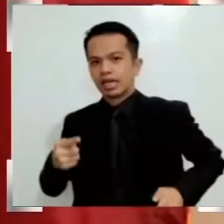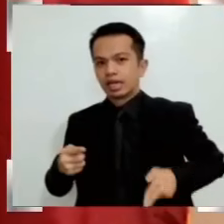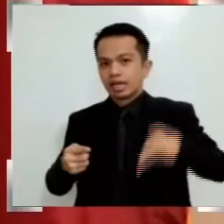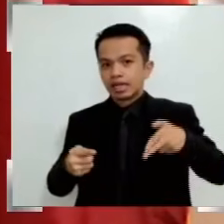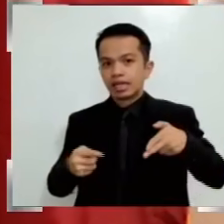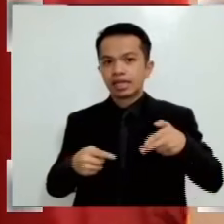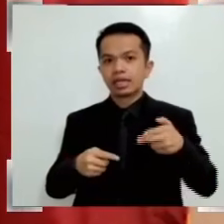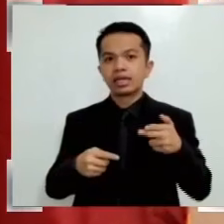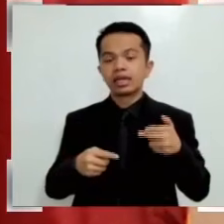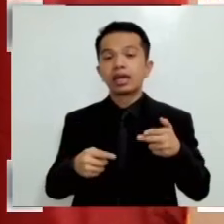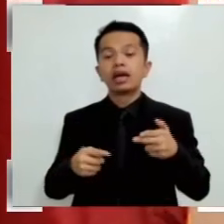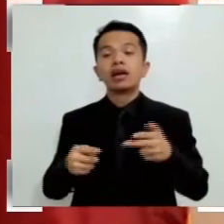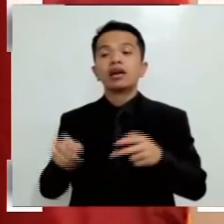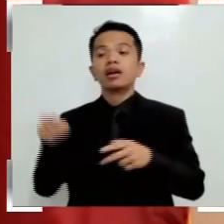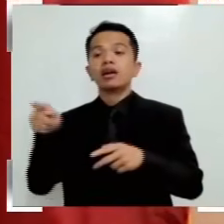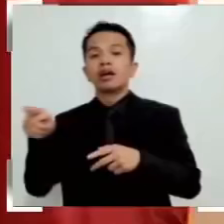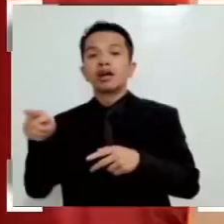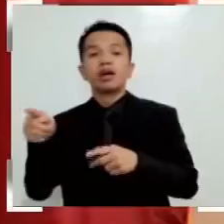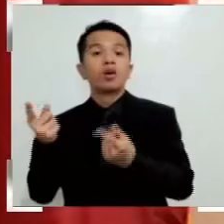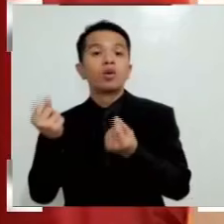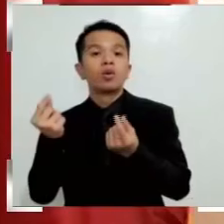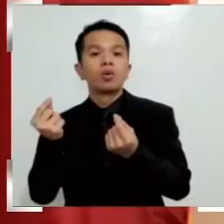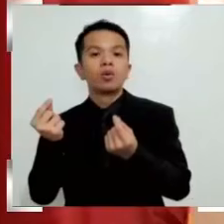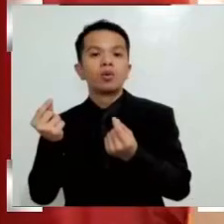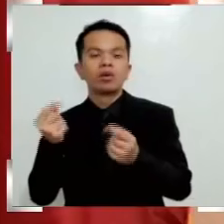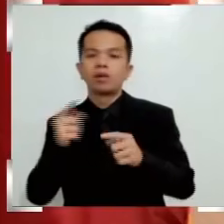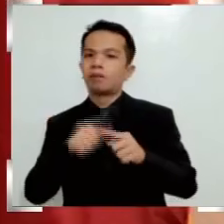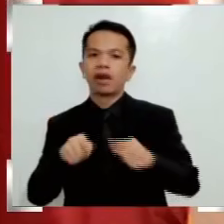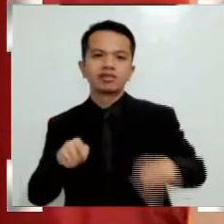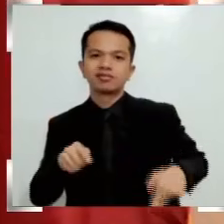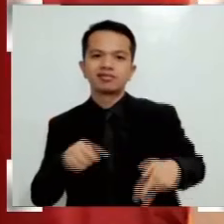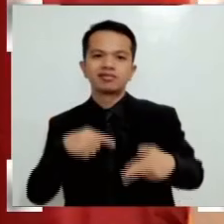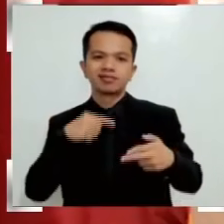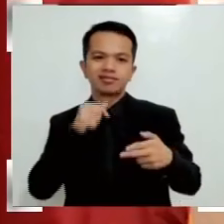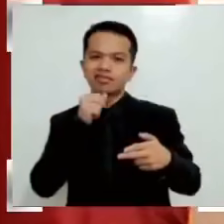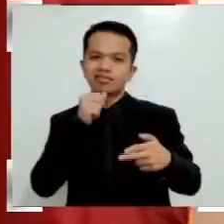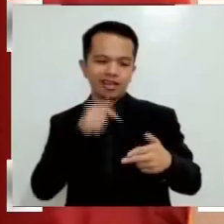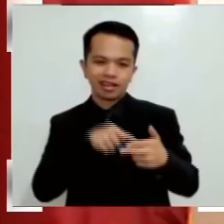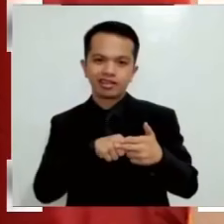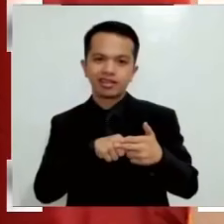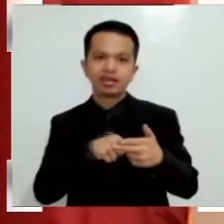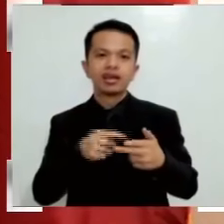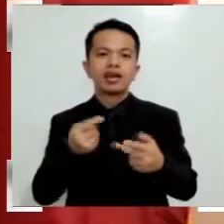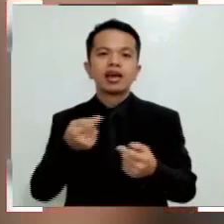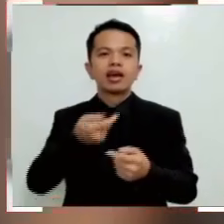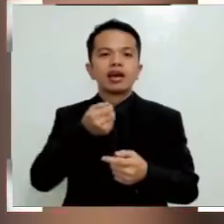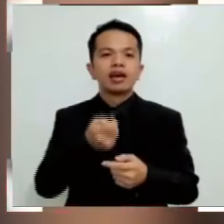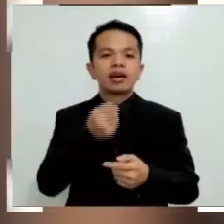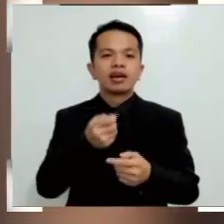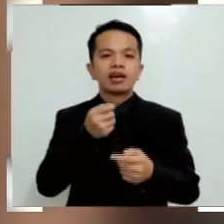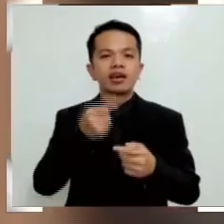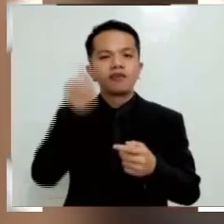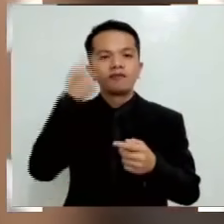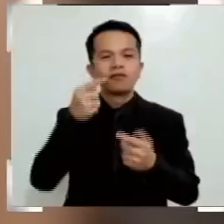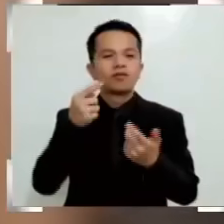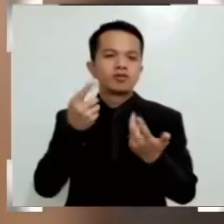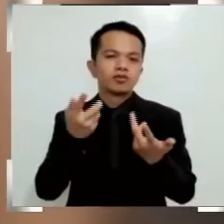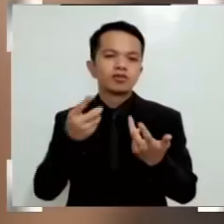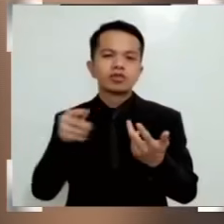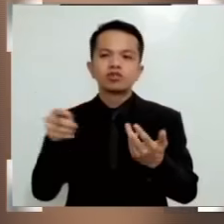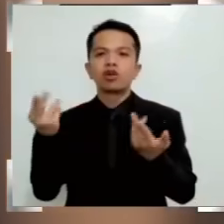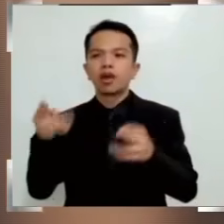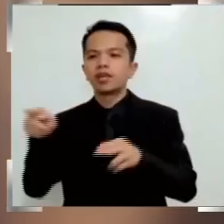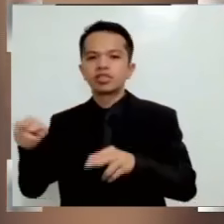biktima pero lighter lang pala yung kanyang hawak-hawak so pinagsasaksak pero matapos d mapatay ng